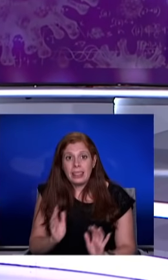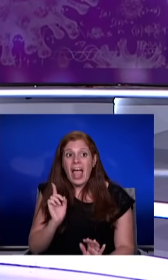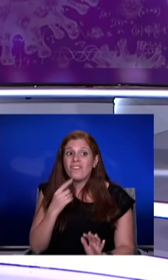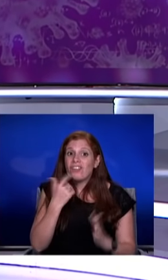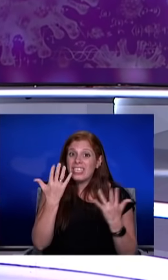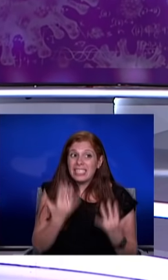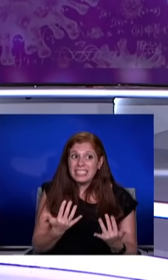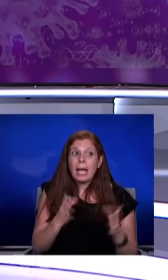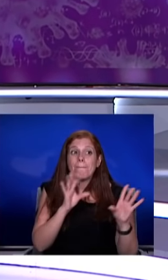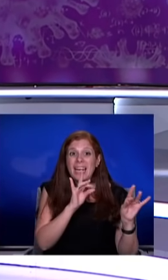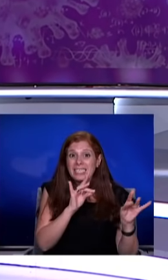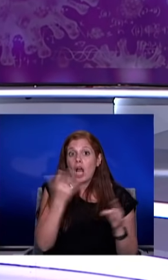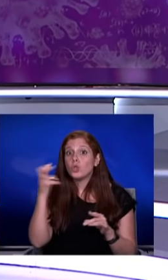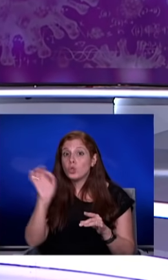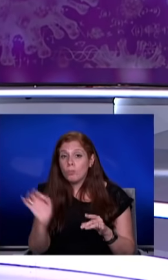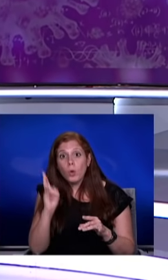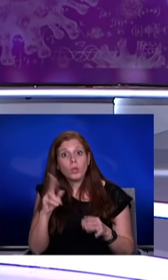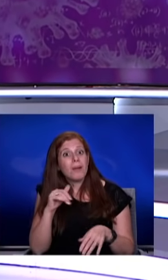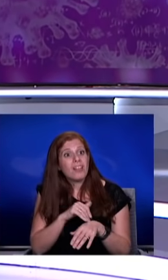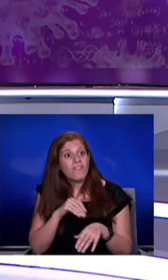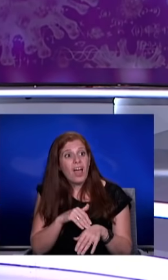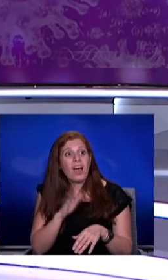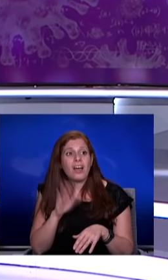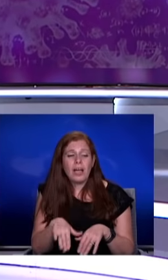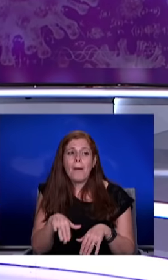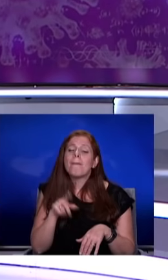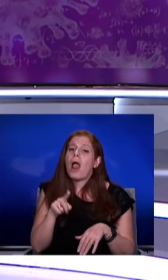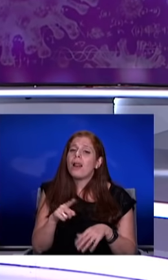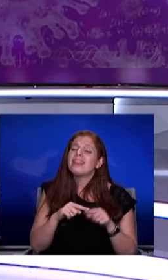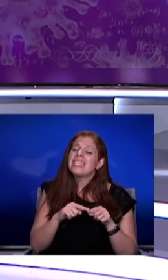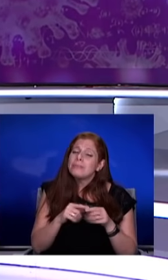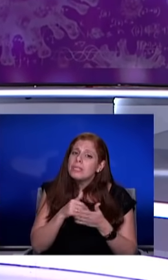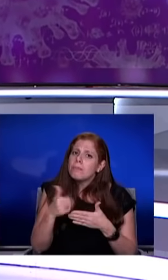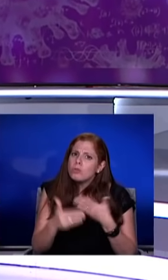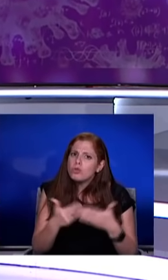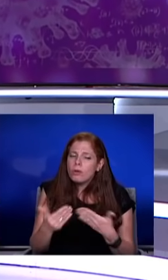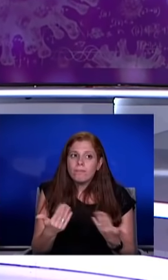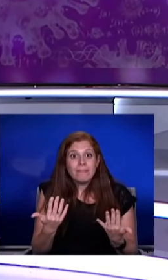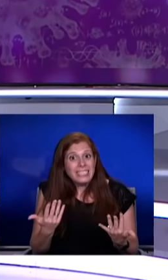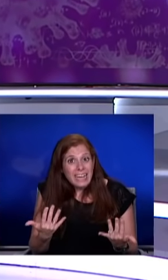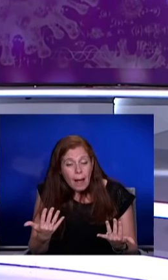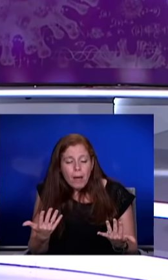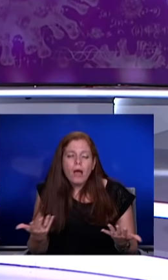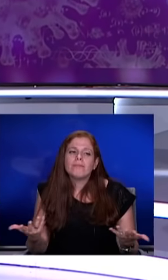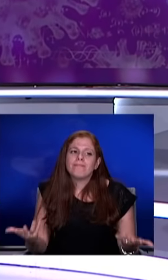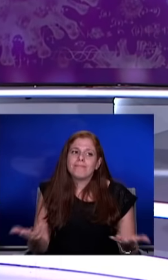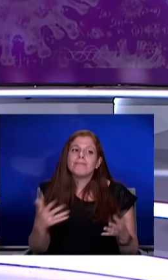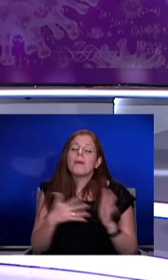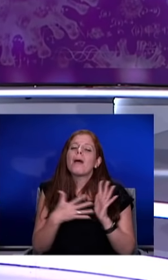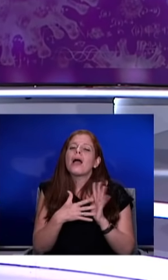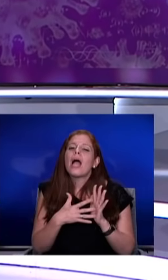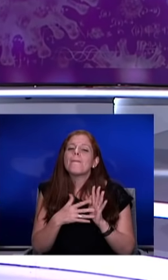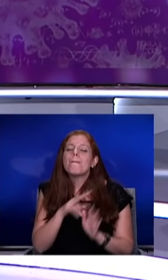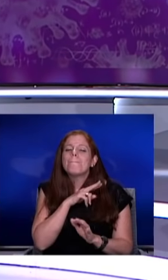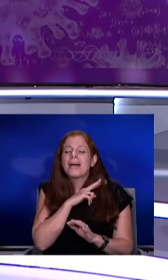10-30% מהנדבקים יכולים לדווח גם על לונג קוביד, תסמינים מתמשכים. כמה מתמשכים? במחקר בבריטניה החודש,